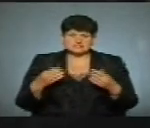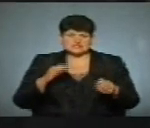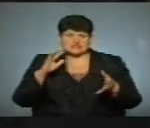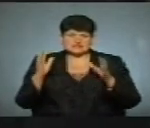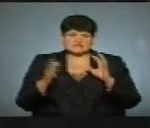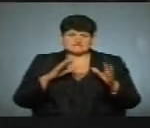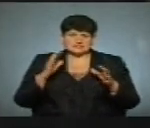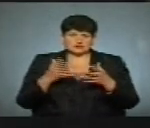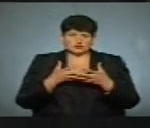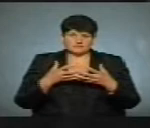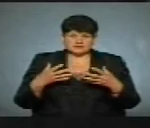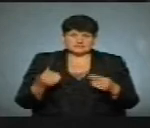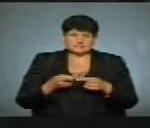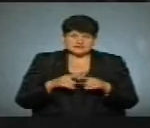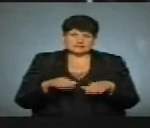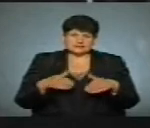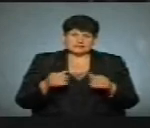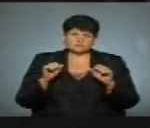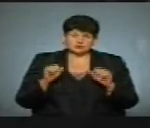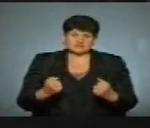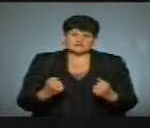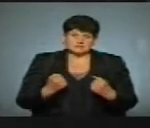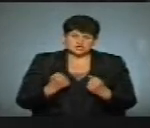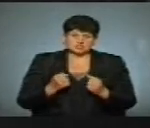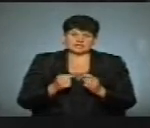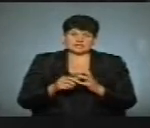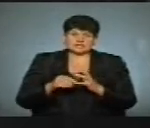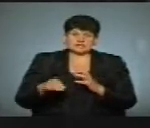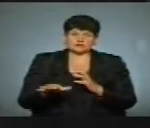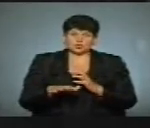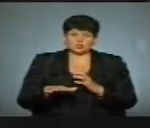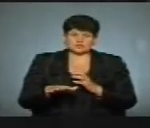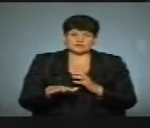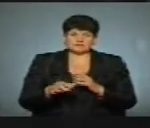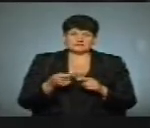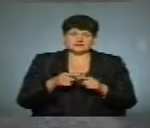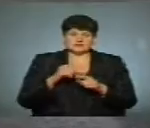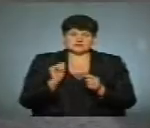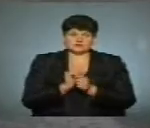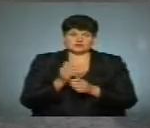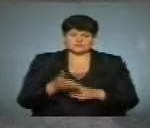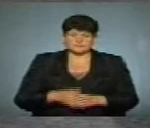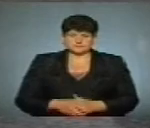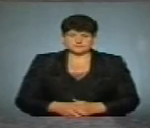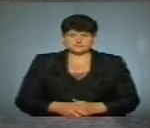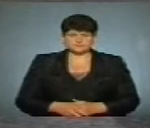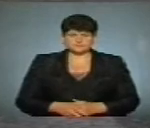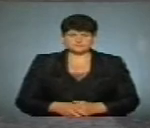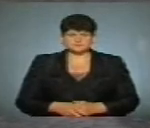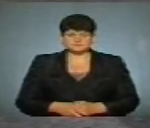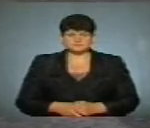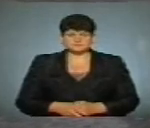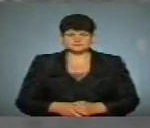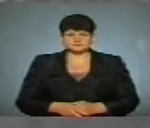вітряної весни, і це дасть можливість захищати ґрунти от від ось цих суховіїв. Анастасія Чичко, Марта Журавель,